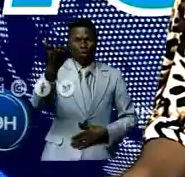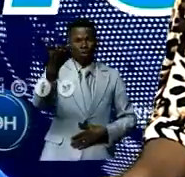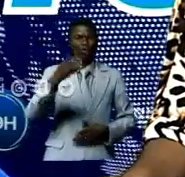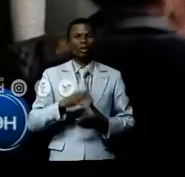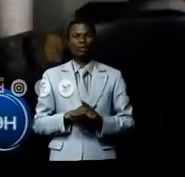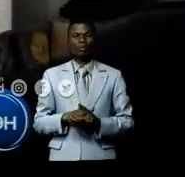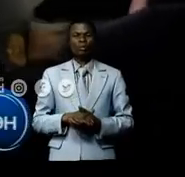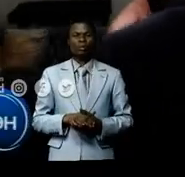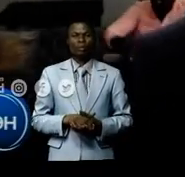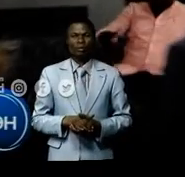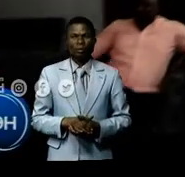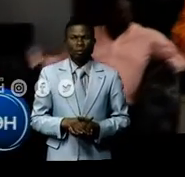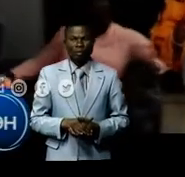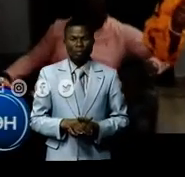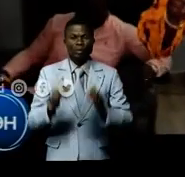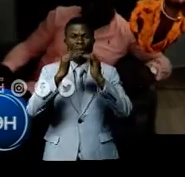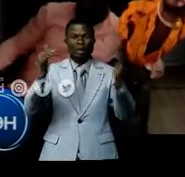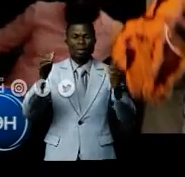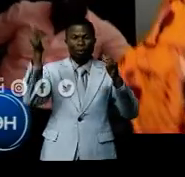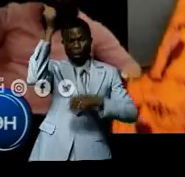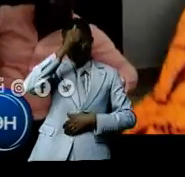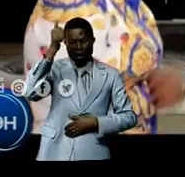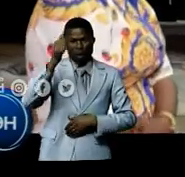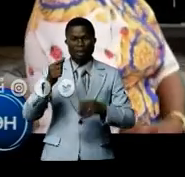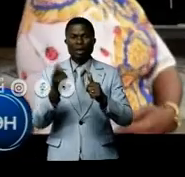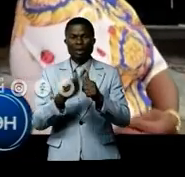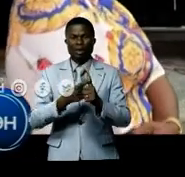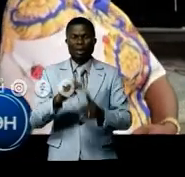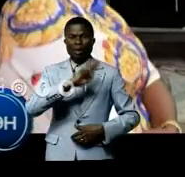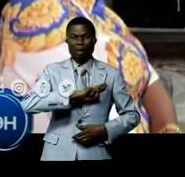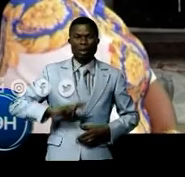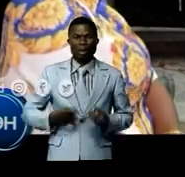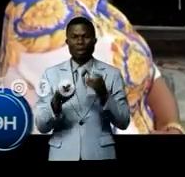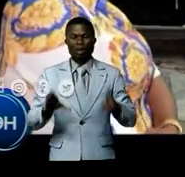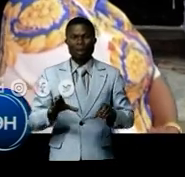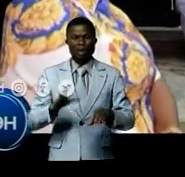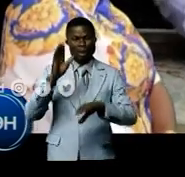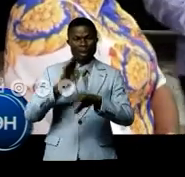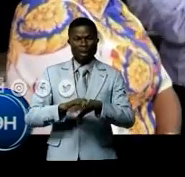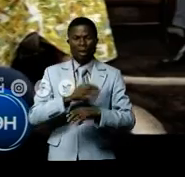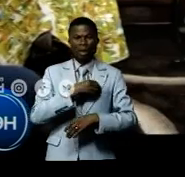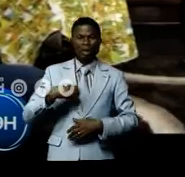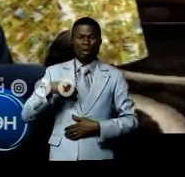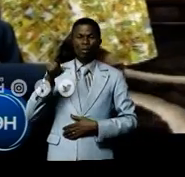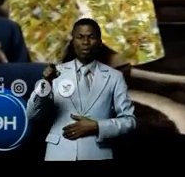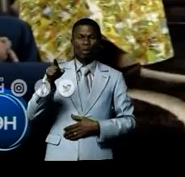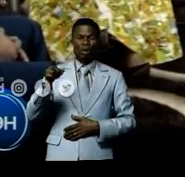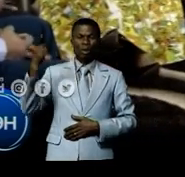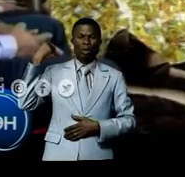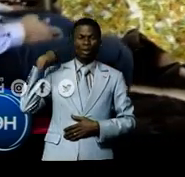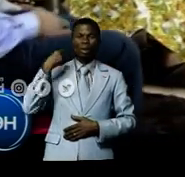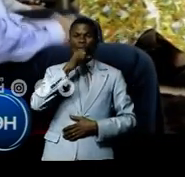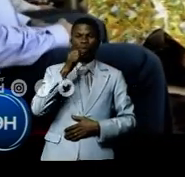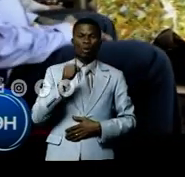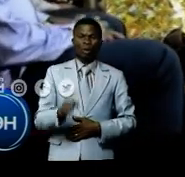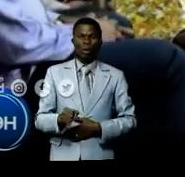album. La paix en Afrique et plus particulièrement en RDC a inspiré Juliette Mougolé, députée honoraire,